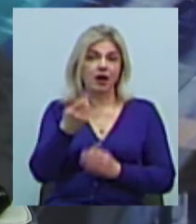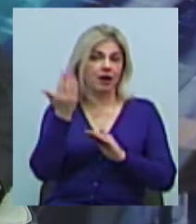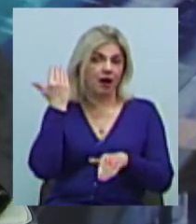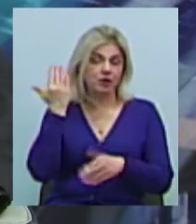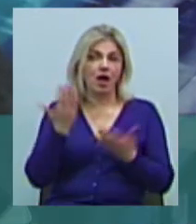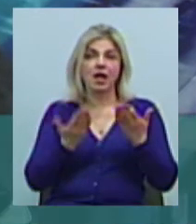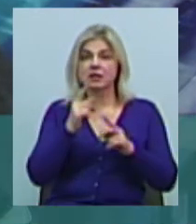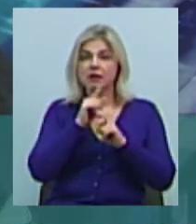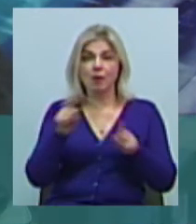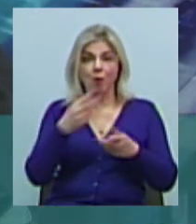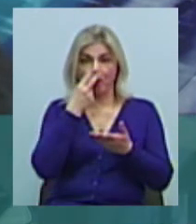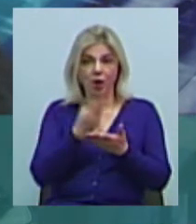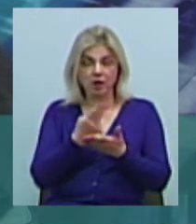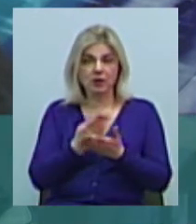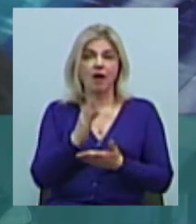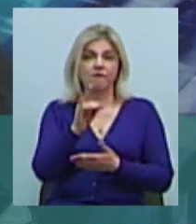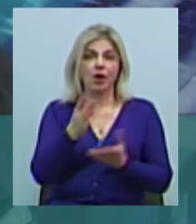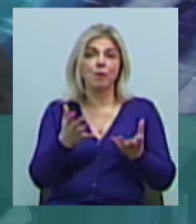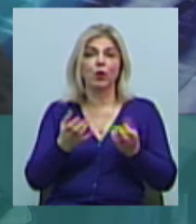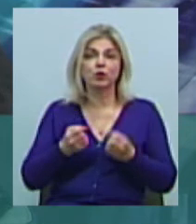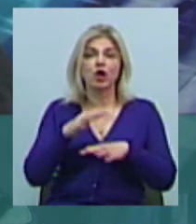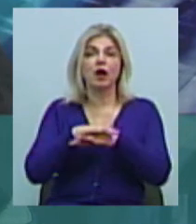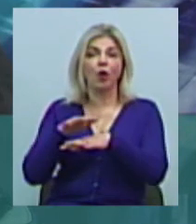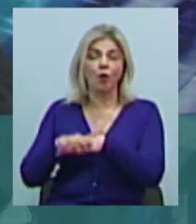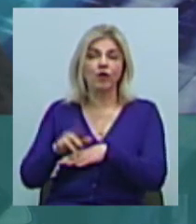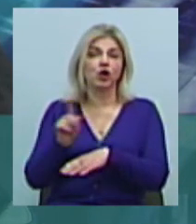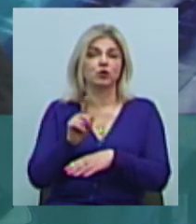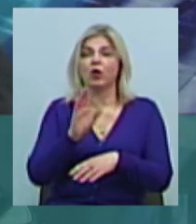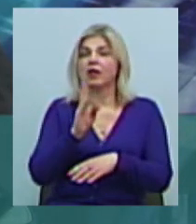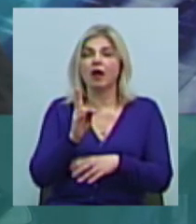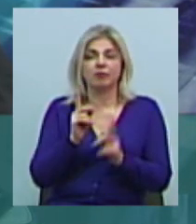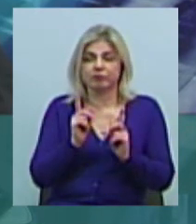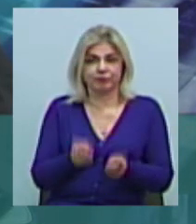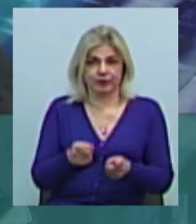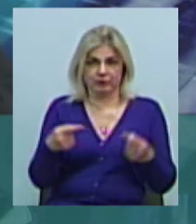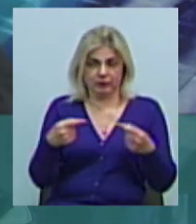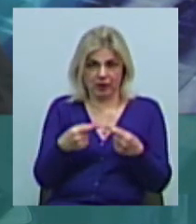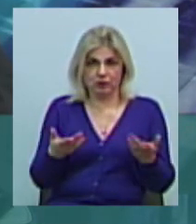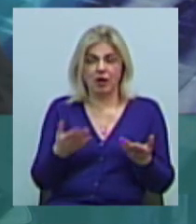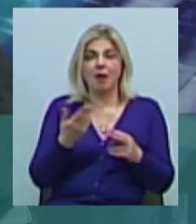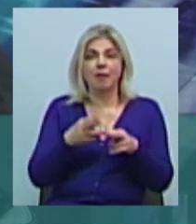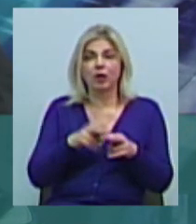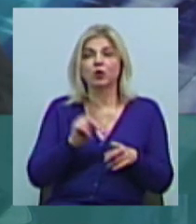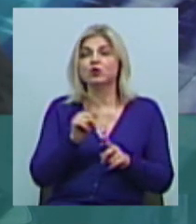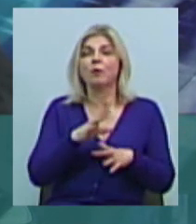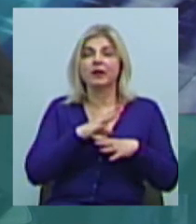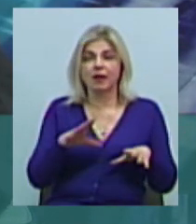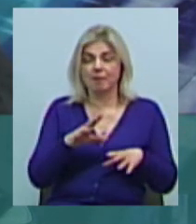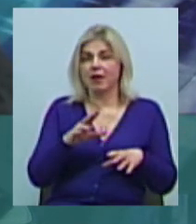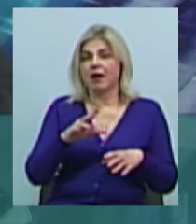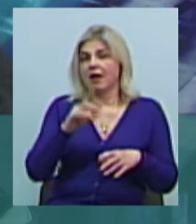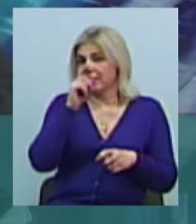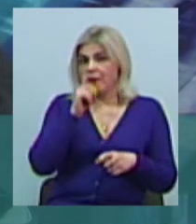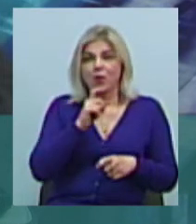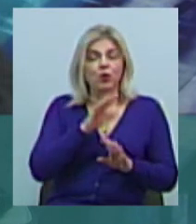не буде цих показів, то ви отримаєте рахунок з нарахуваннями, які не будуть відповідати дійсності. Тому уникнення в подальшому непорозумінь,